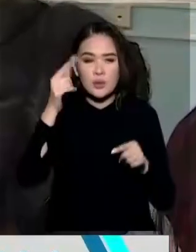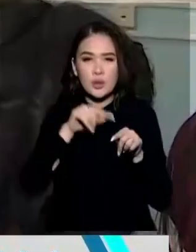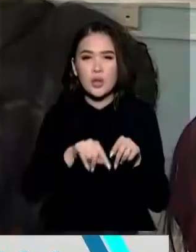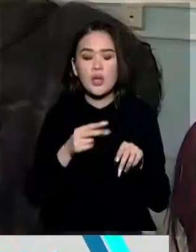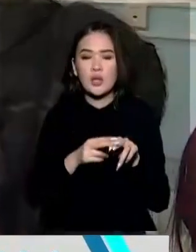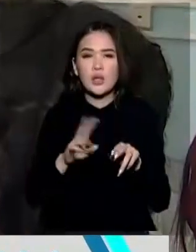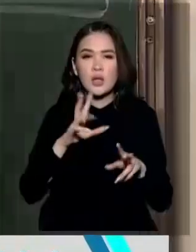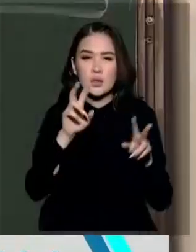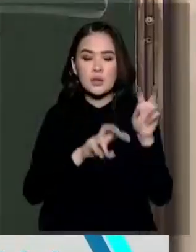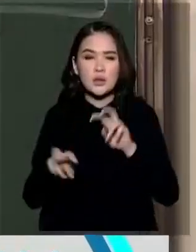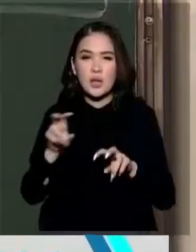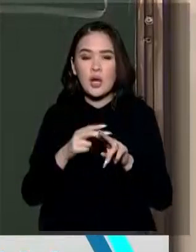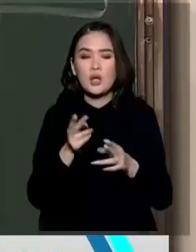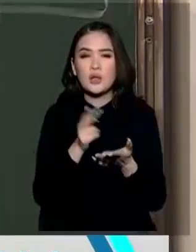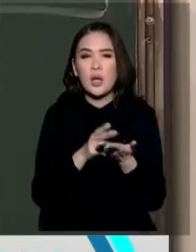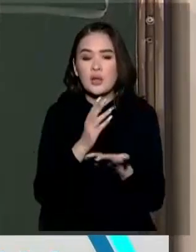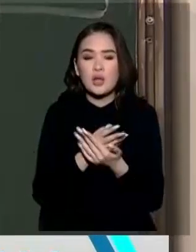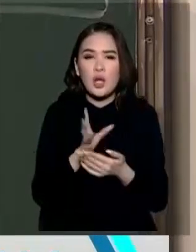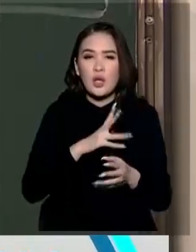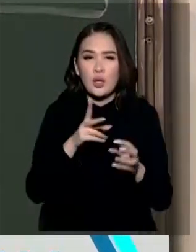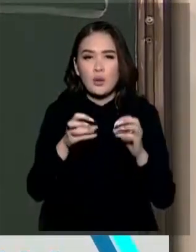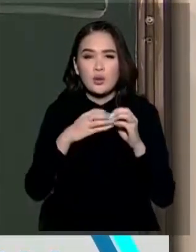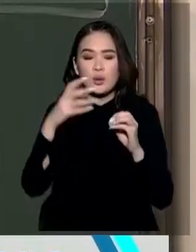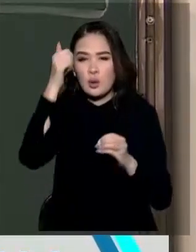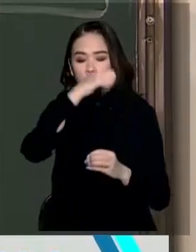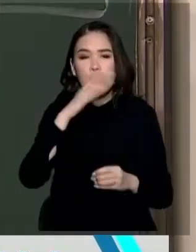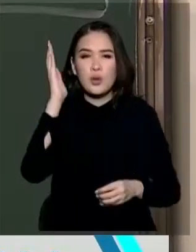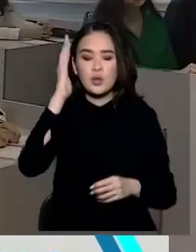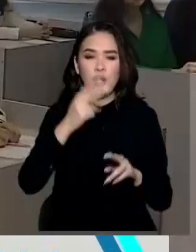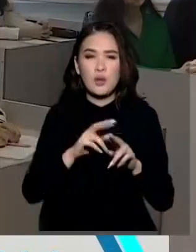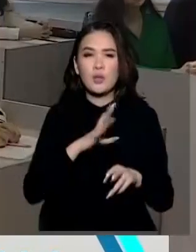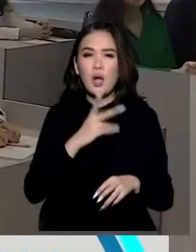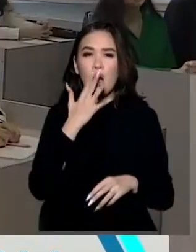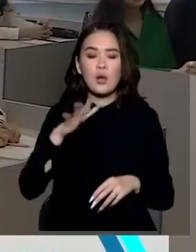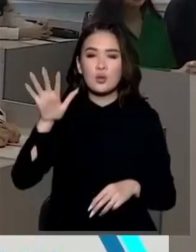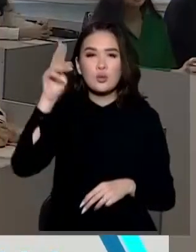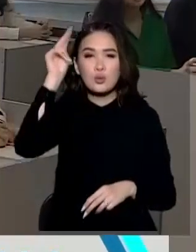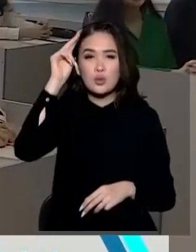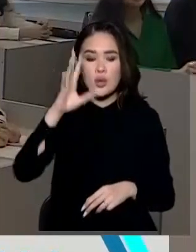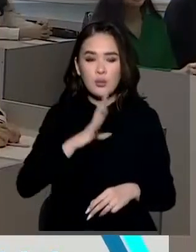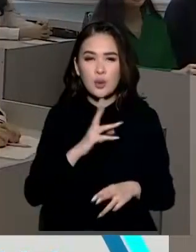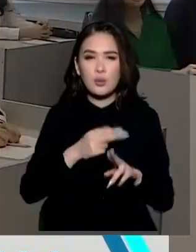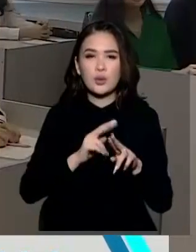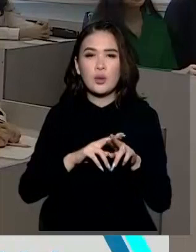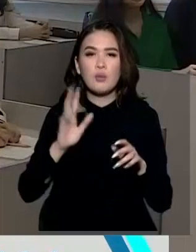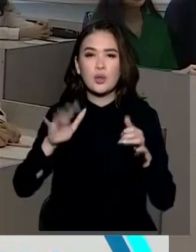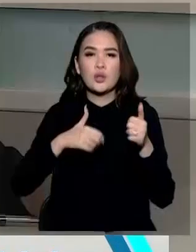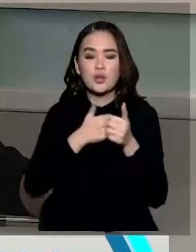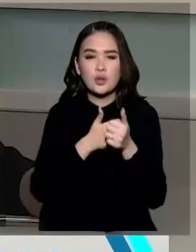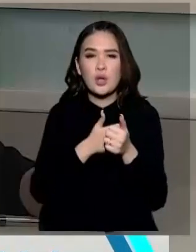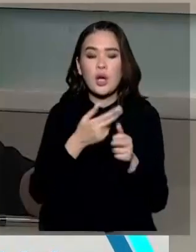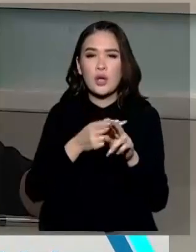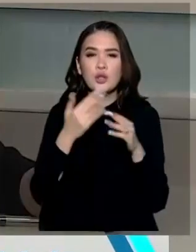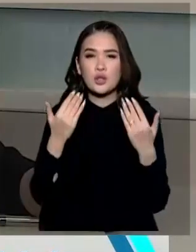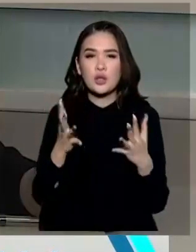ілімге деген ізденісінің дәлелі ол 2010 жылы болашақ бағдарламасымен ақшта білім алған, кейін балаларды әке жолын қуып шетелде оқыған. Қазір